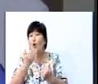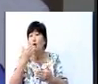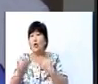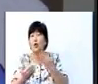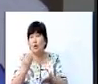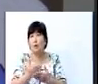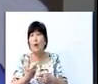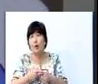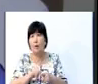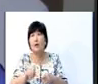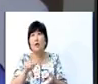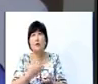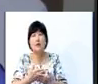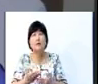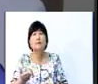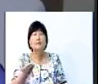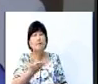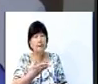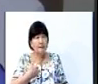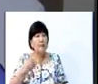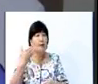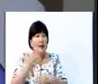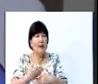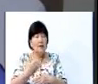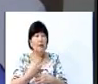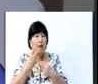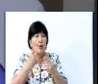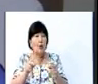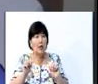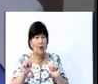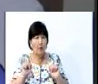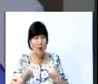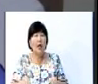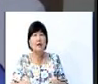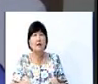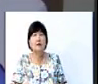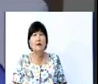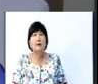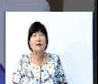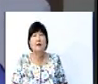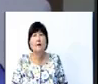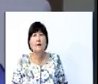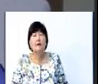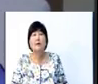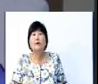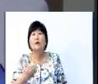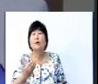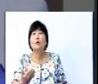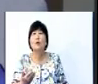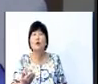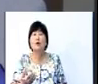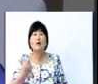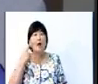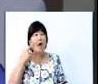мысалы анықтап, мысалы біздің спектаклімізден көретін болады, сол бағдарлайын